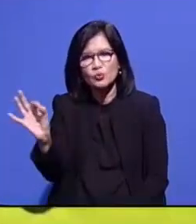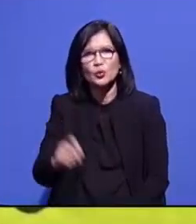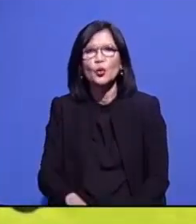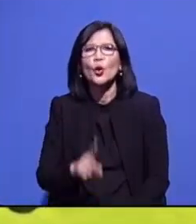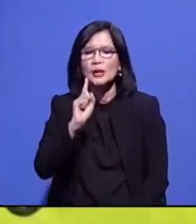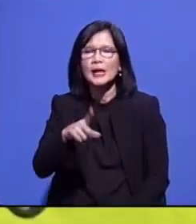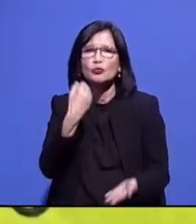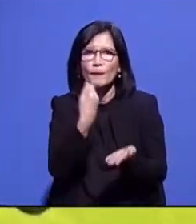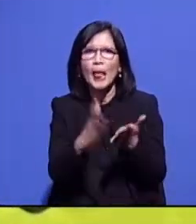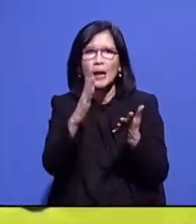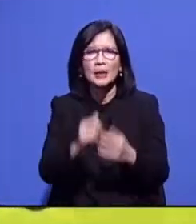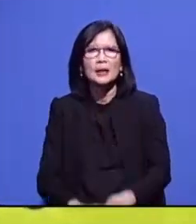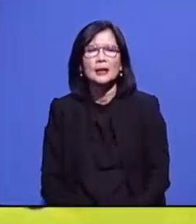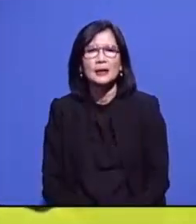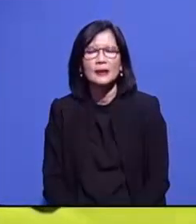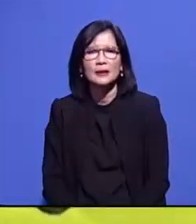pelanggaran